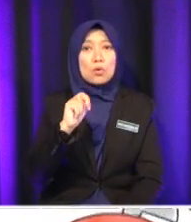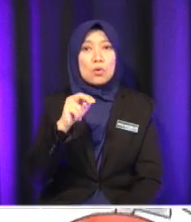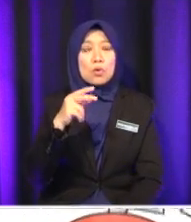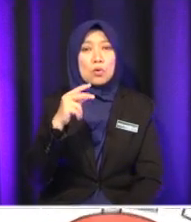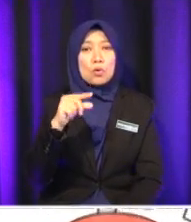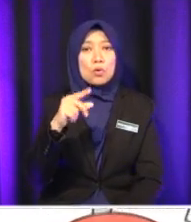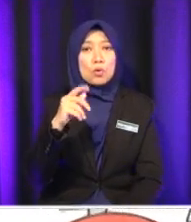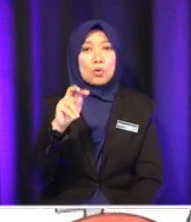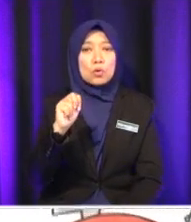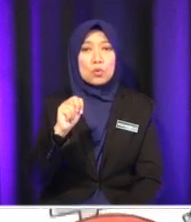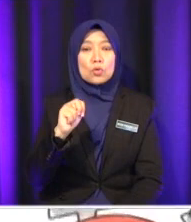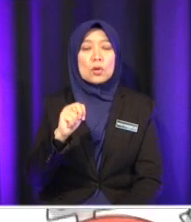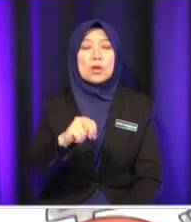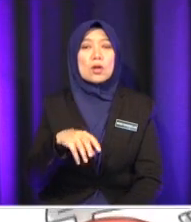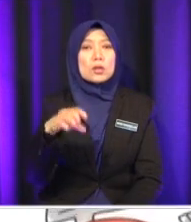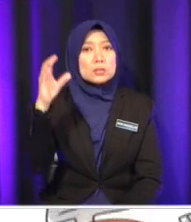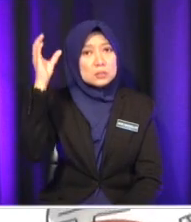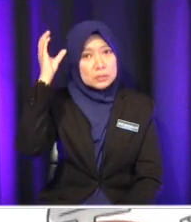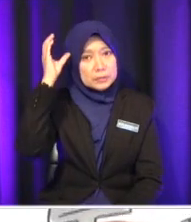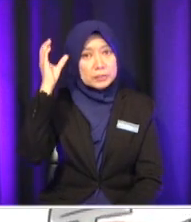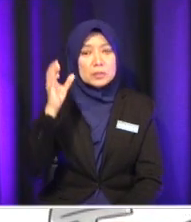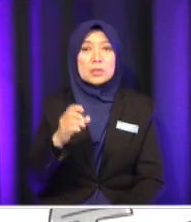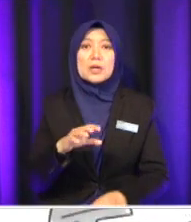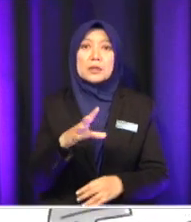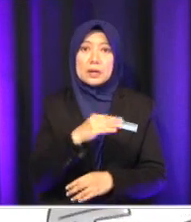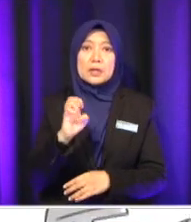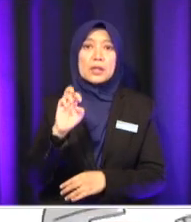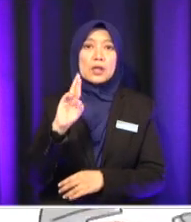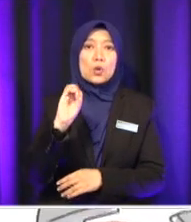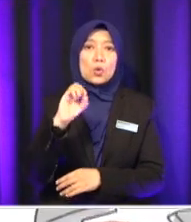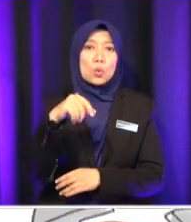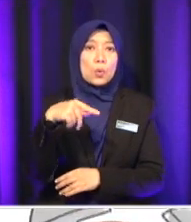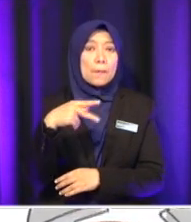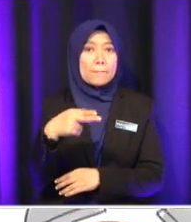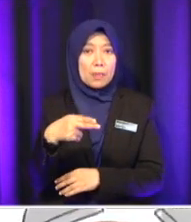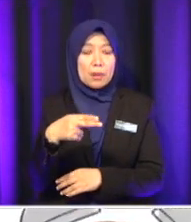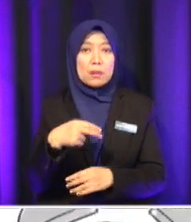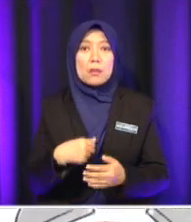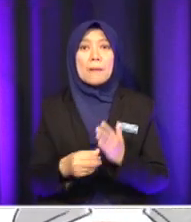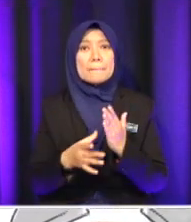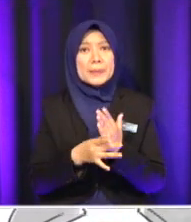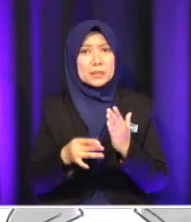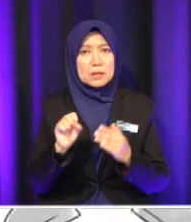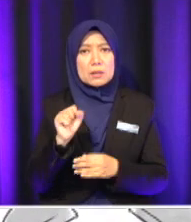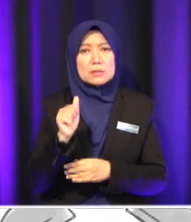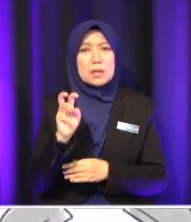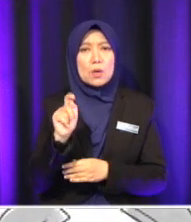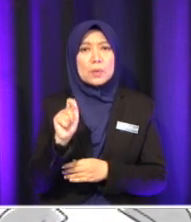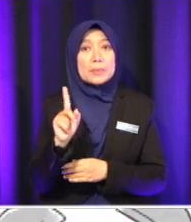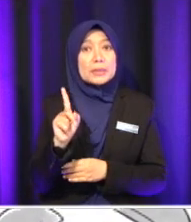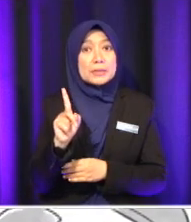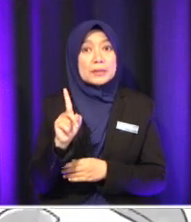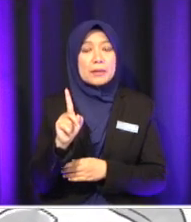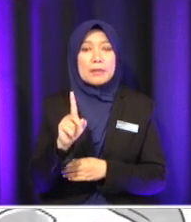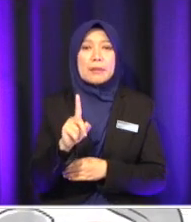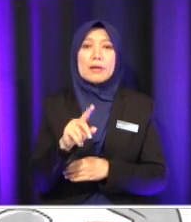China dan juga kesatuan Eropa Oke kemudian kita lihat minyak sawit Kita ke